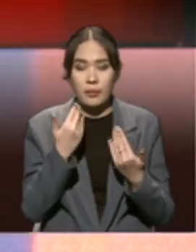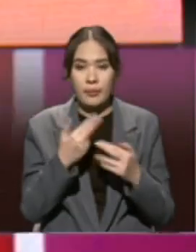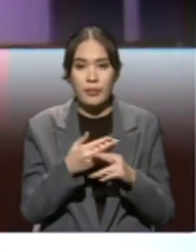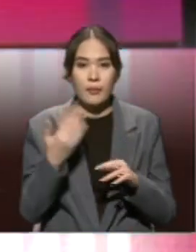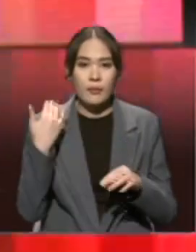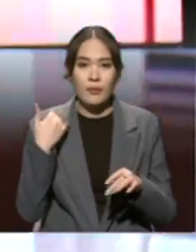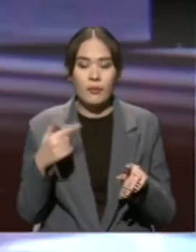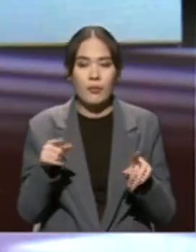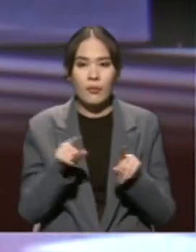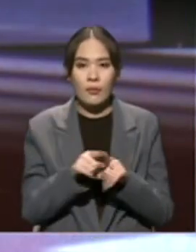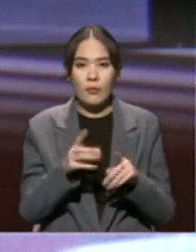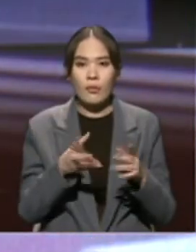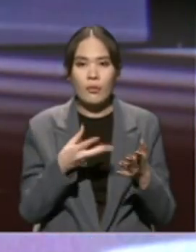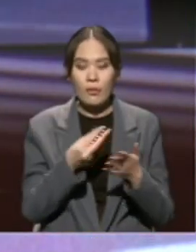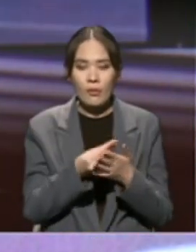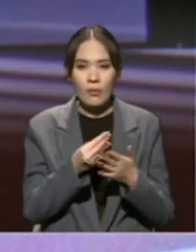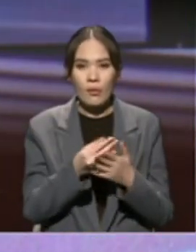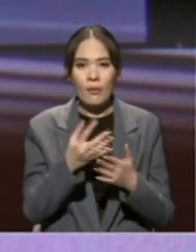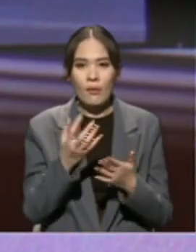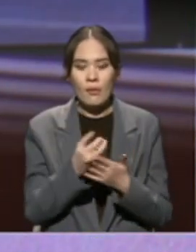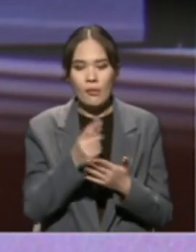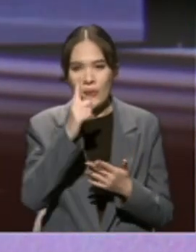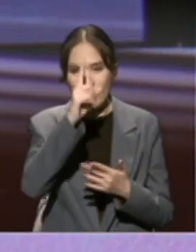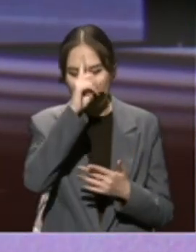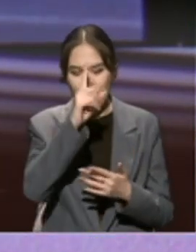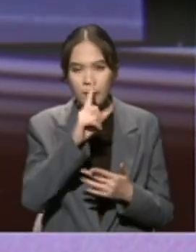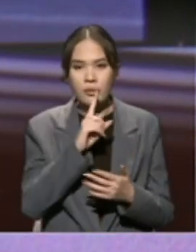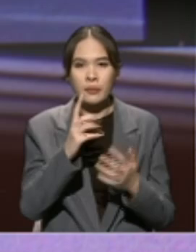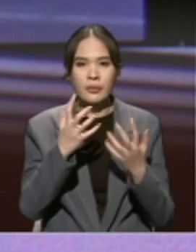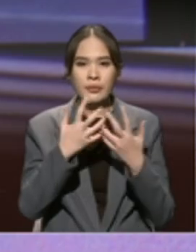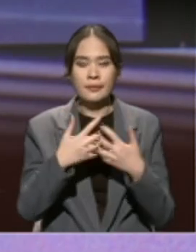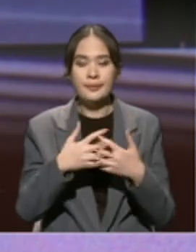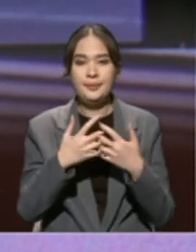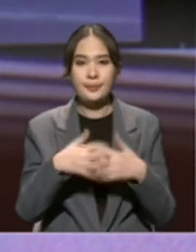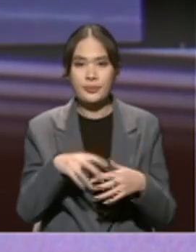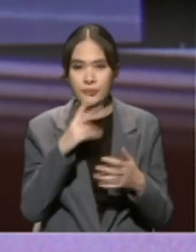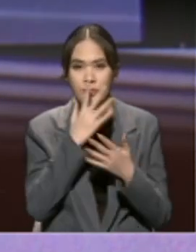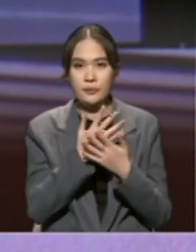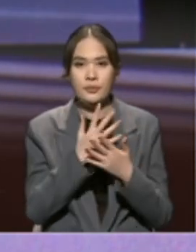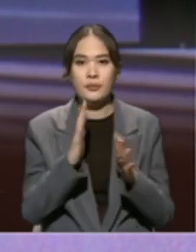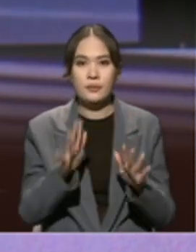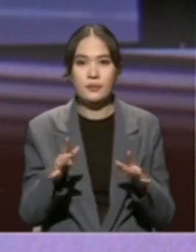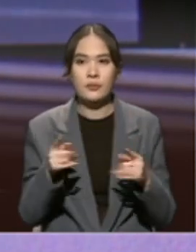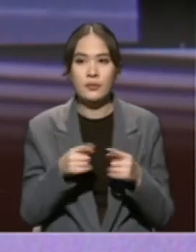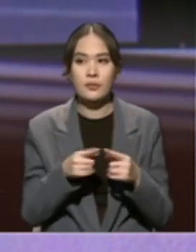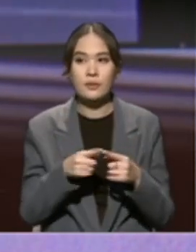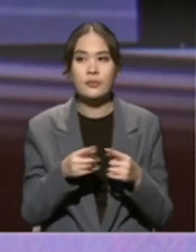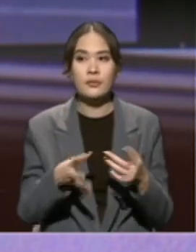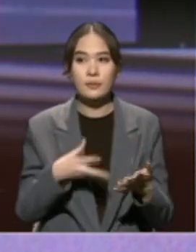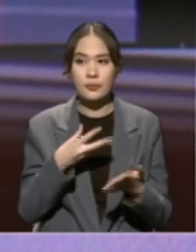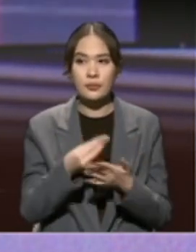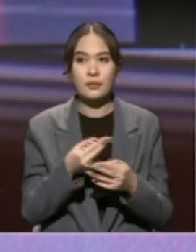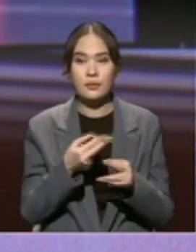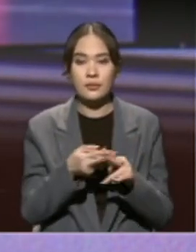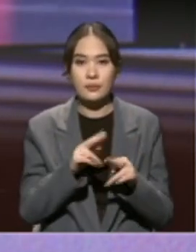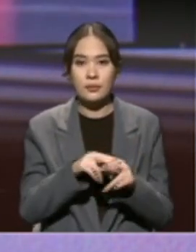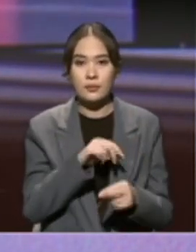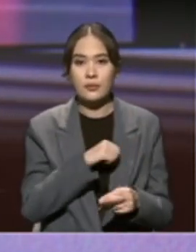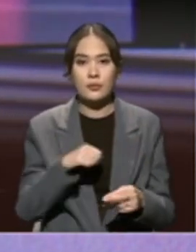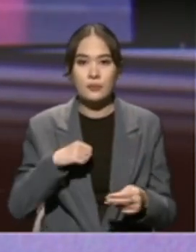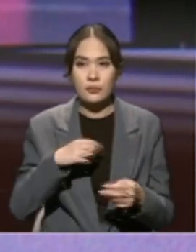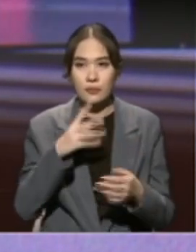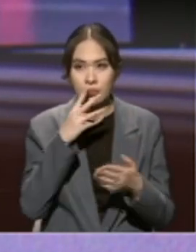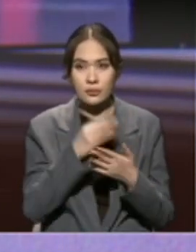бірыңғай жиынтық төлем төлеп қана бір айлық есептік көрсеткіш төлеп сол үйлерін жалға беріп отырған менің өзімнің